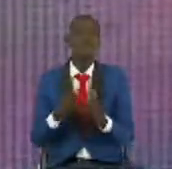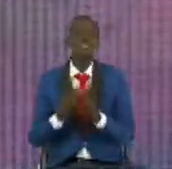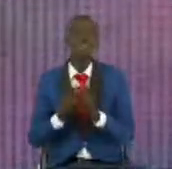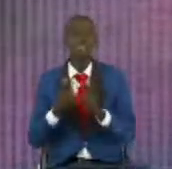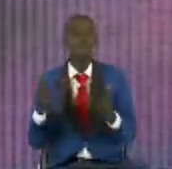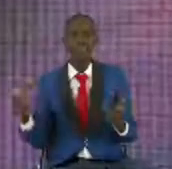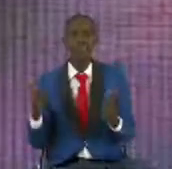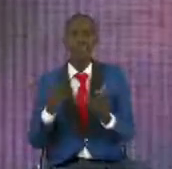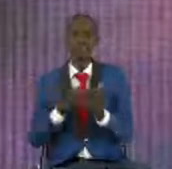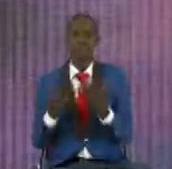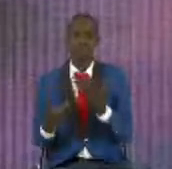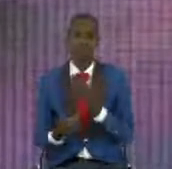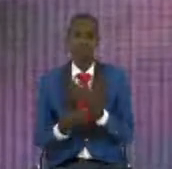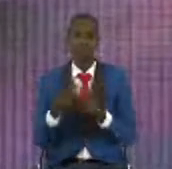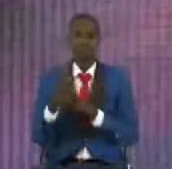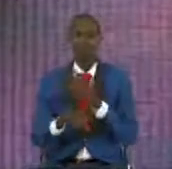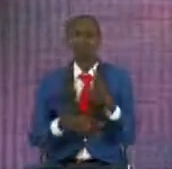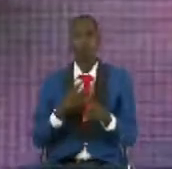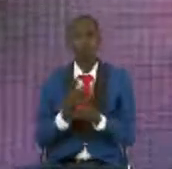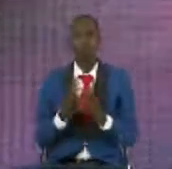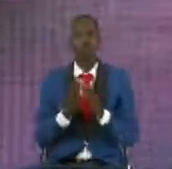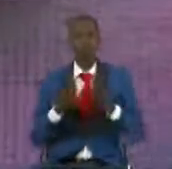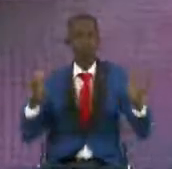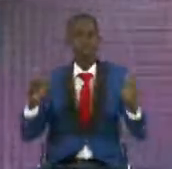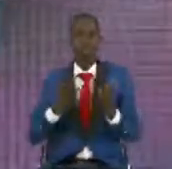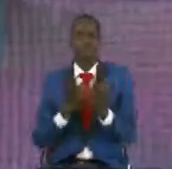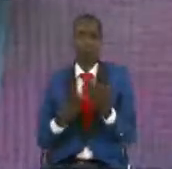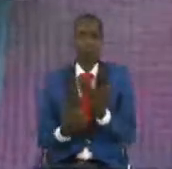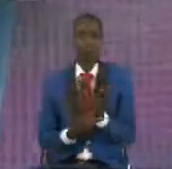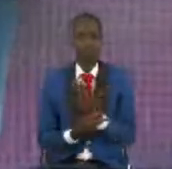cette grande croisade, la croisade mondiale,